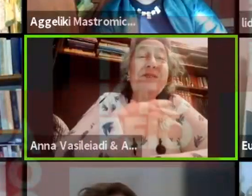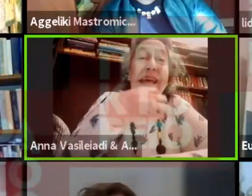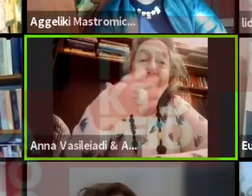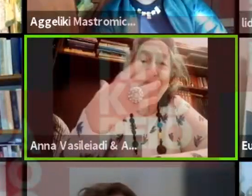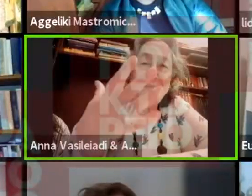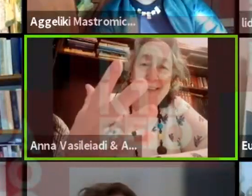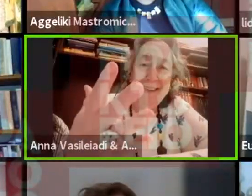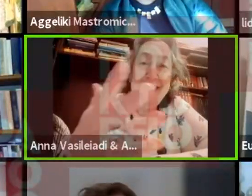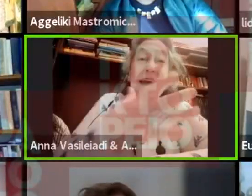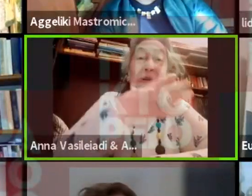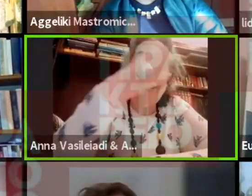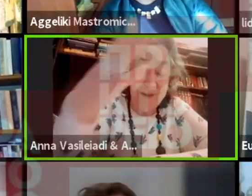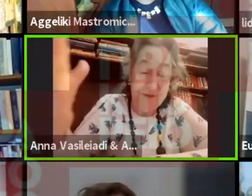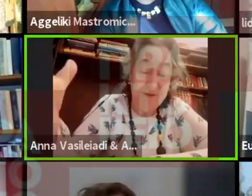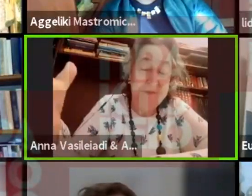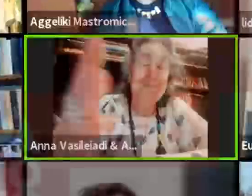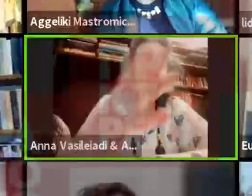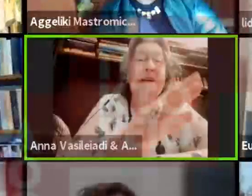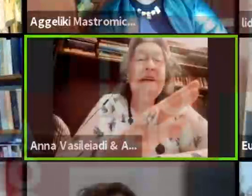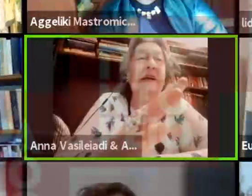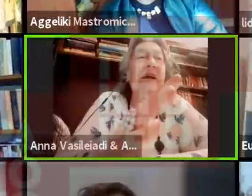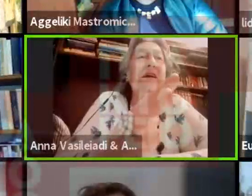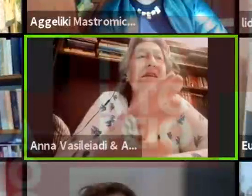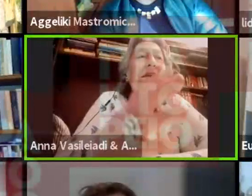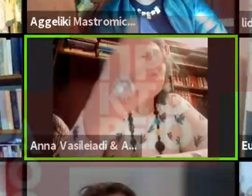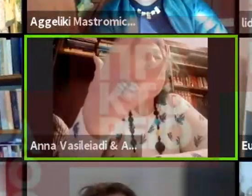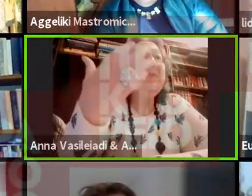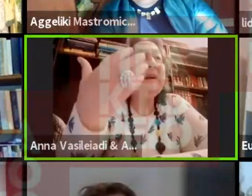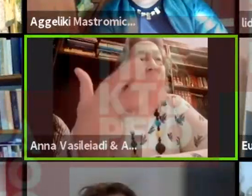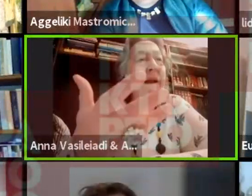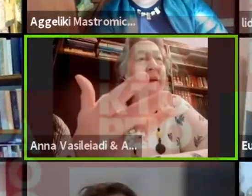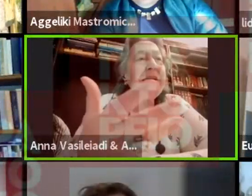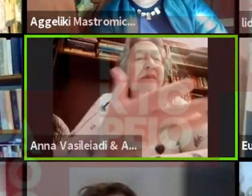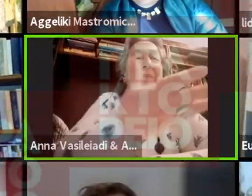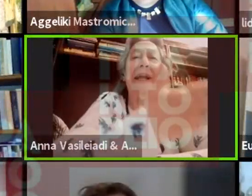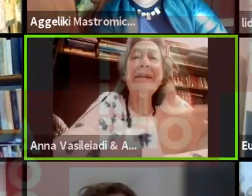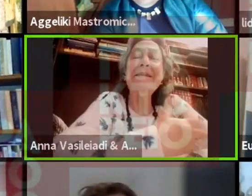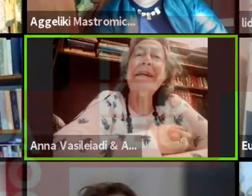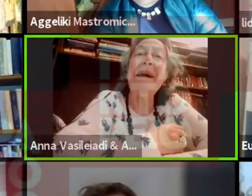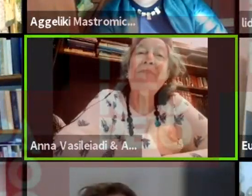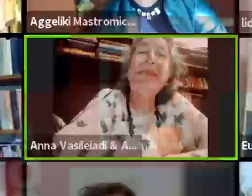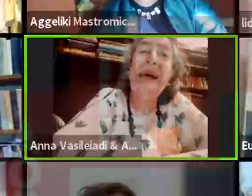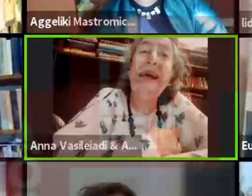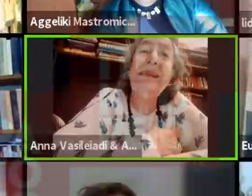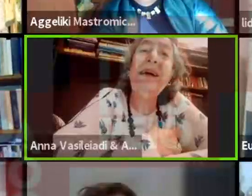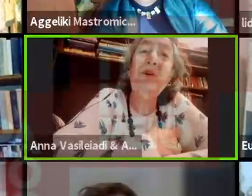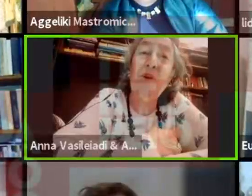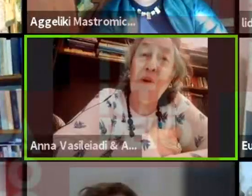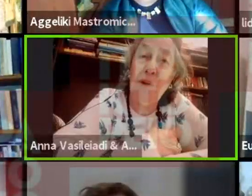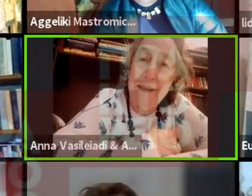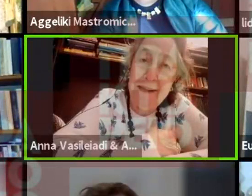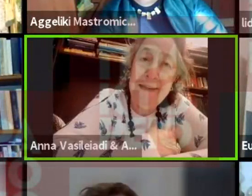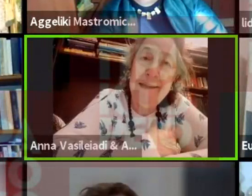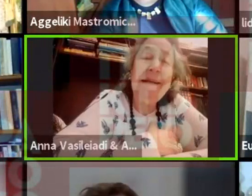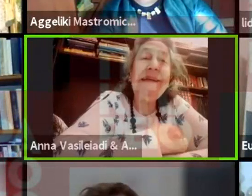αιωνίως έφηβη, αιωνίως όμως. Και τα χρόνια περνάνε και περάσανε κάπου 30